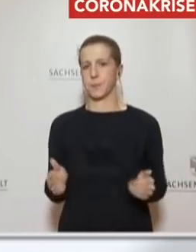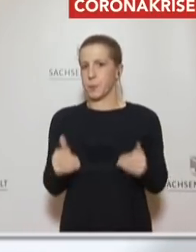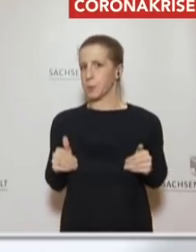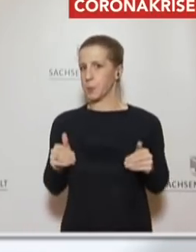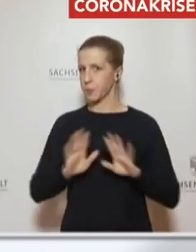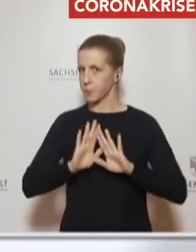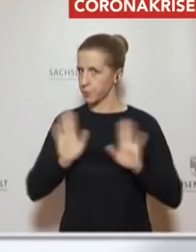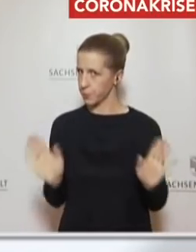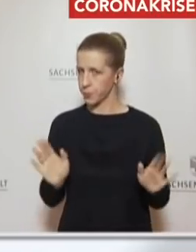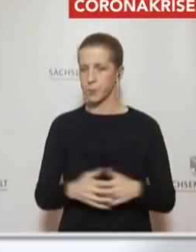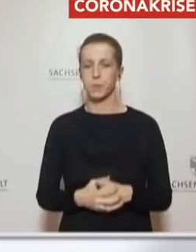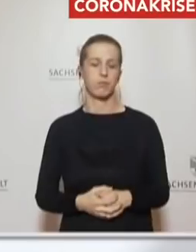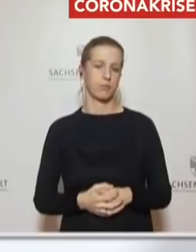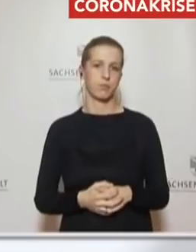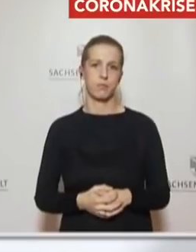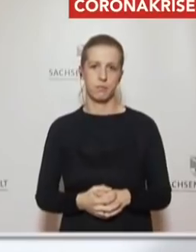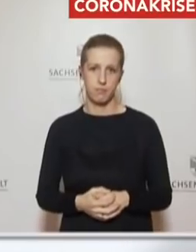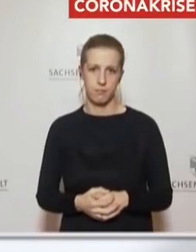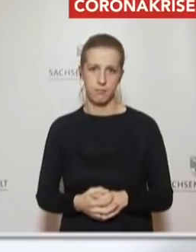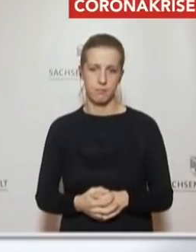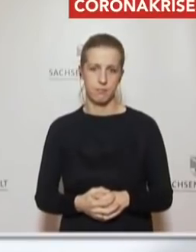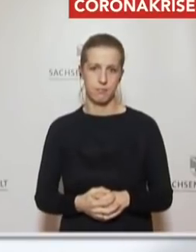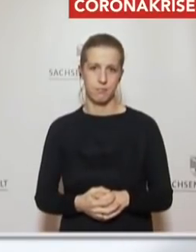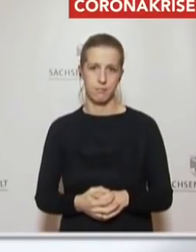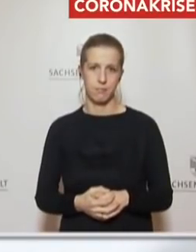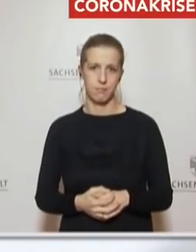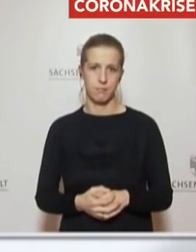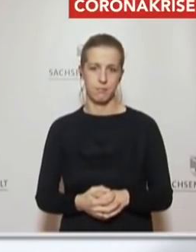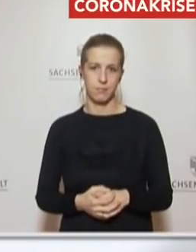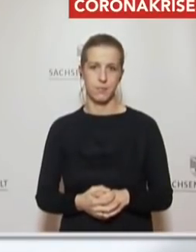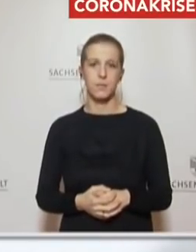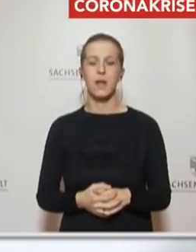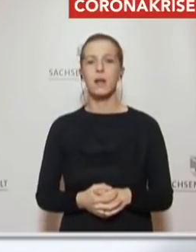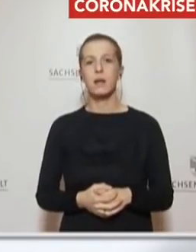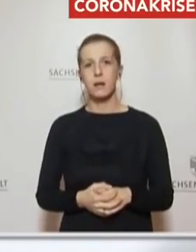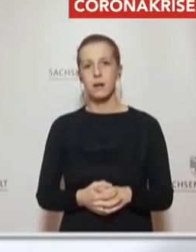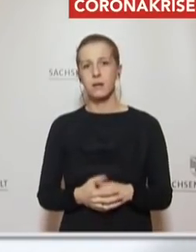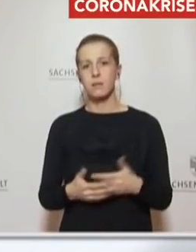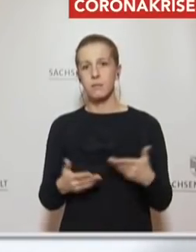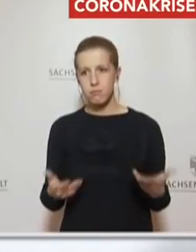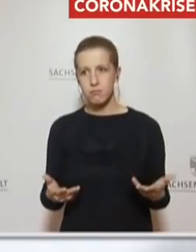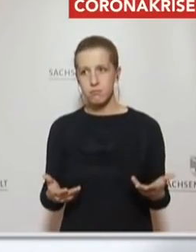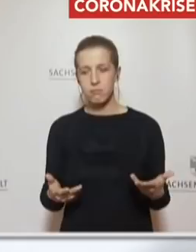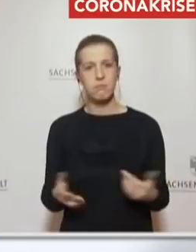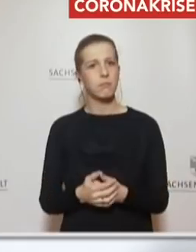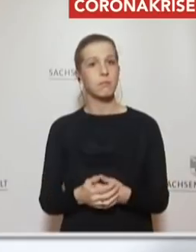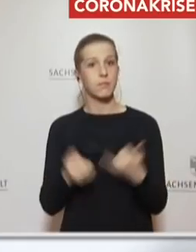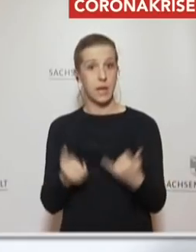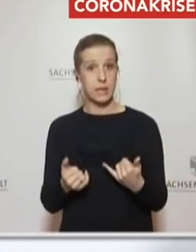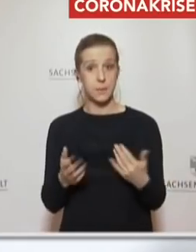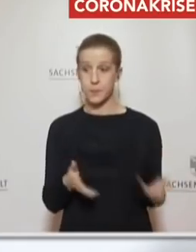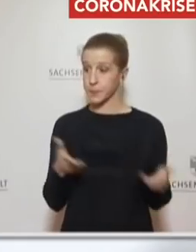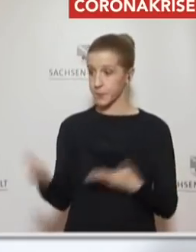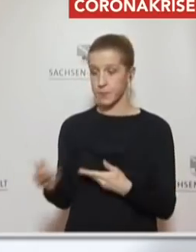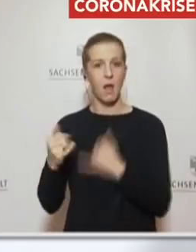werden. Da würden wir uns definitiv zurückhalten. So, und jetzt würde ich sagen, übernimmt Frau